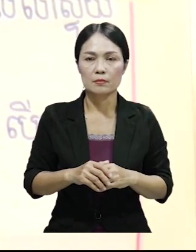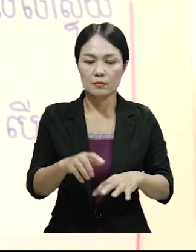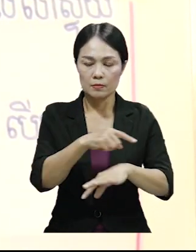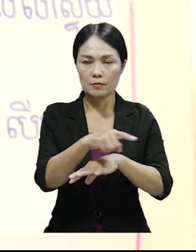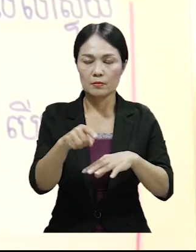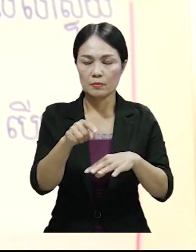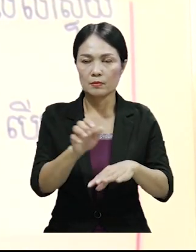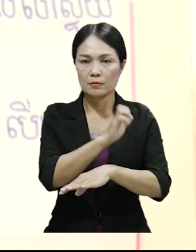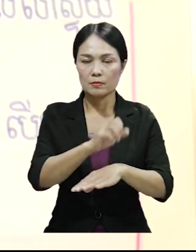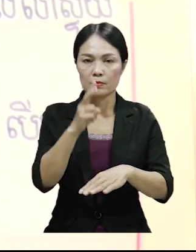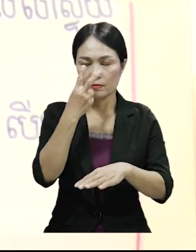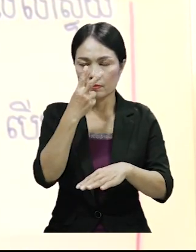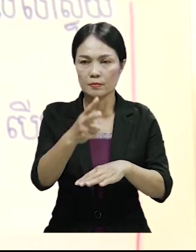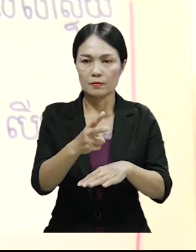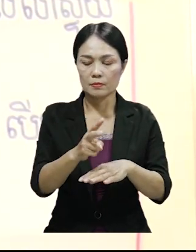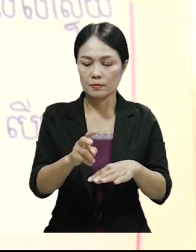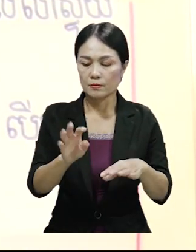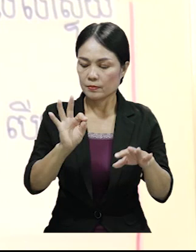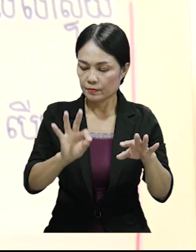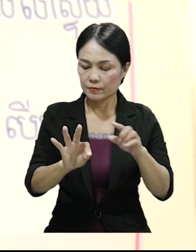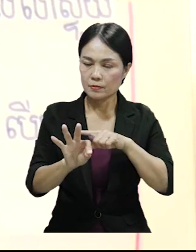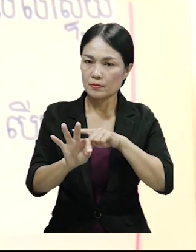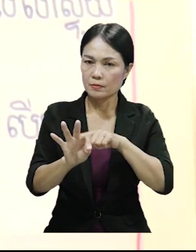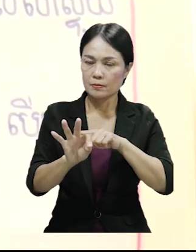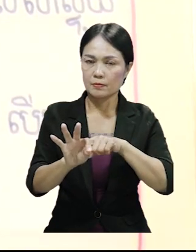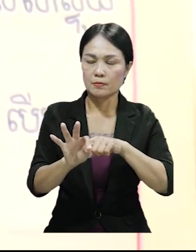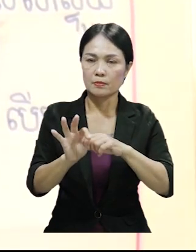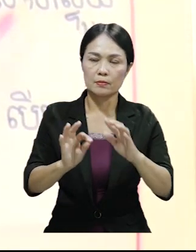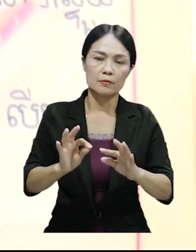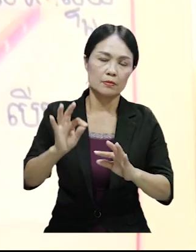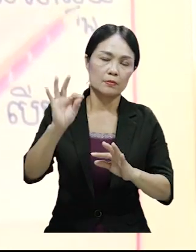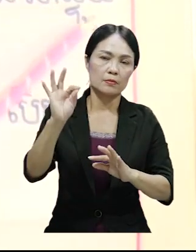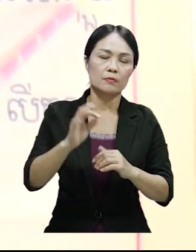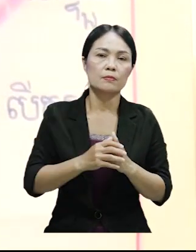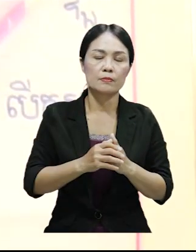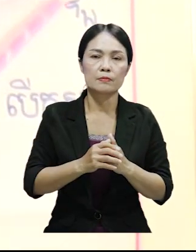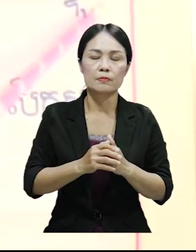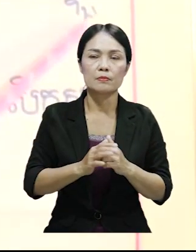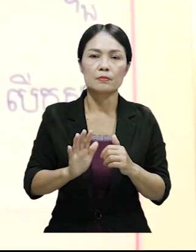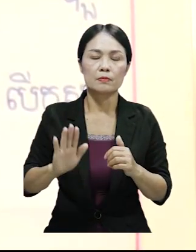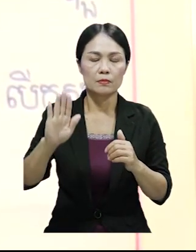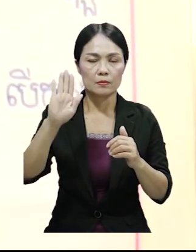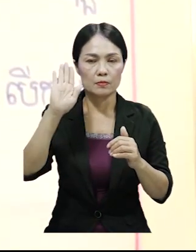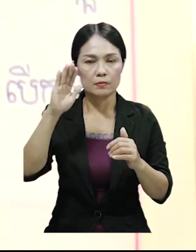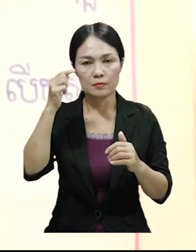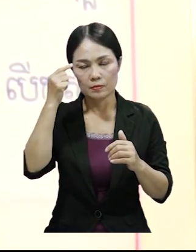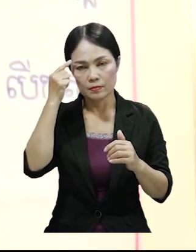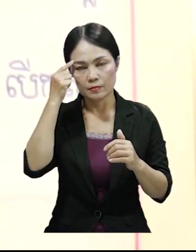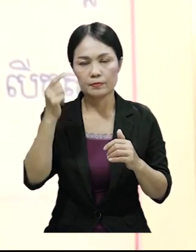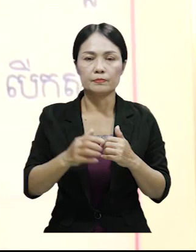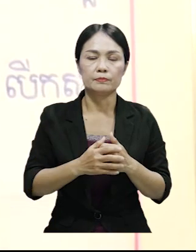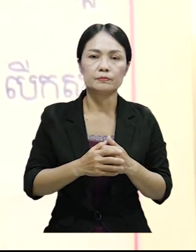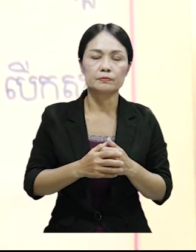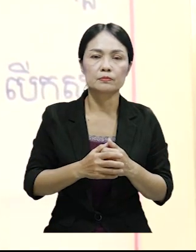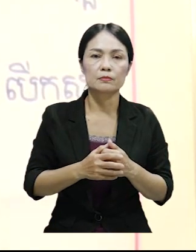ង្វាក់ទី3ភ្នែកសម្លឹងមើលដៃស្ដាំជីបរួចហូតឡើងលើលាស្ទួយត្រឹមចុងចិញ្ចើ